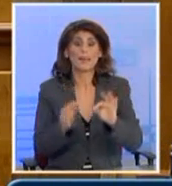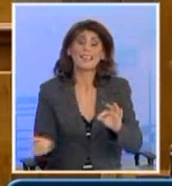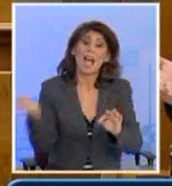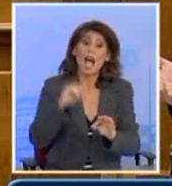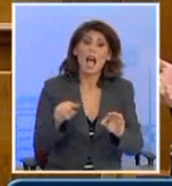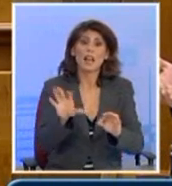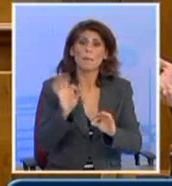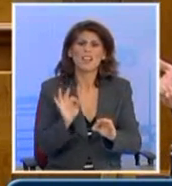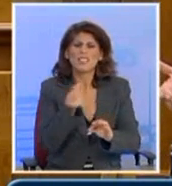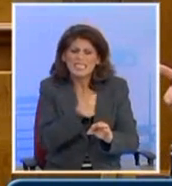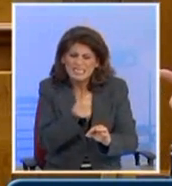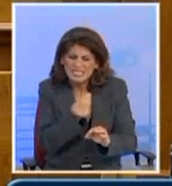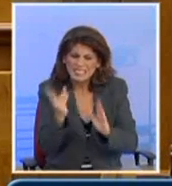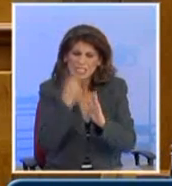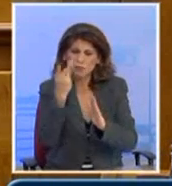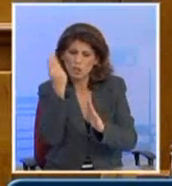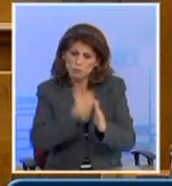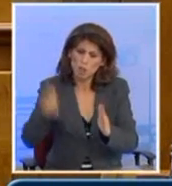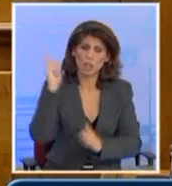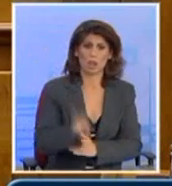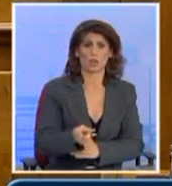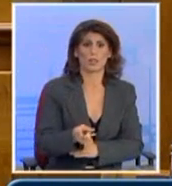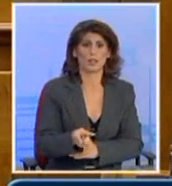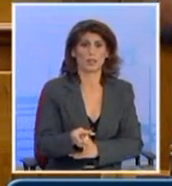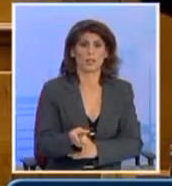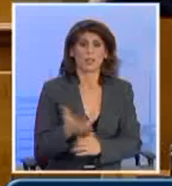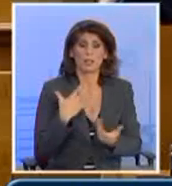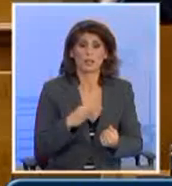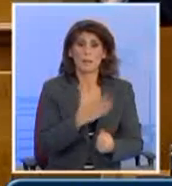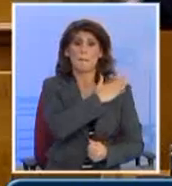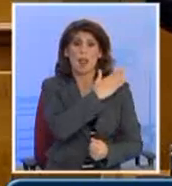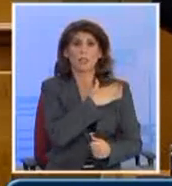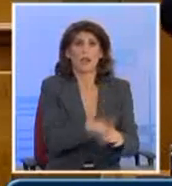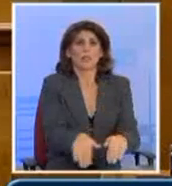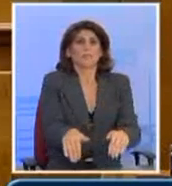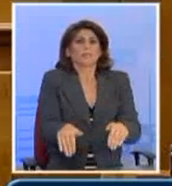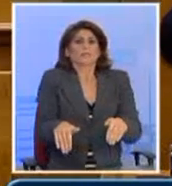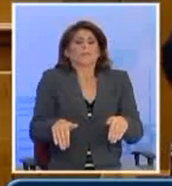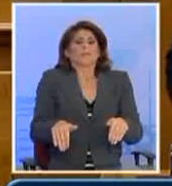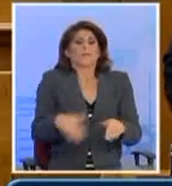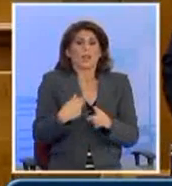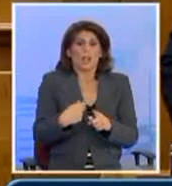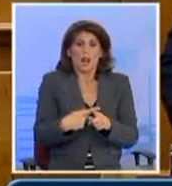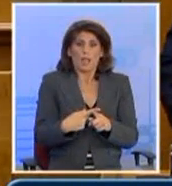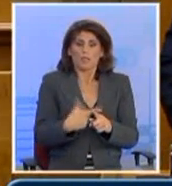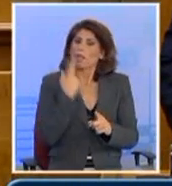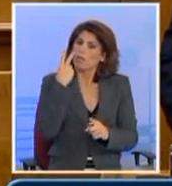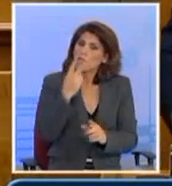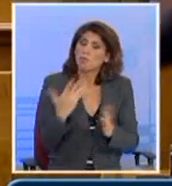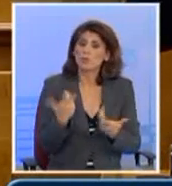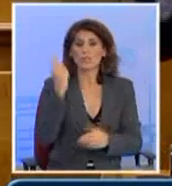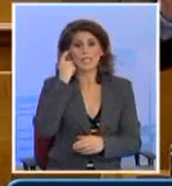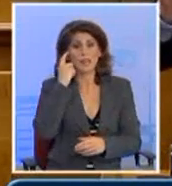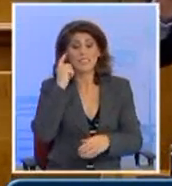θα ήταν τρεις χειρότερη. Τις κάναμε επειδή η χώρα βρέθηκε με την πλάτη στο τοίχο και θα δούμε πώς καταλαβαίνουν